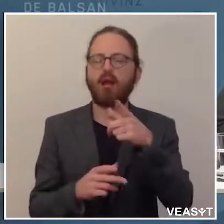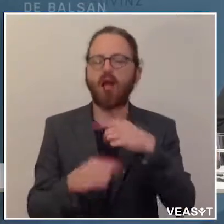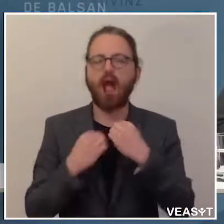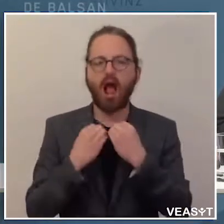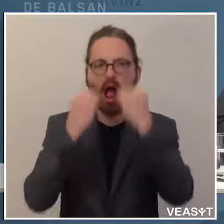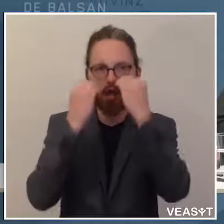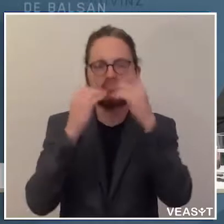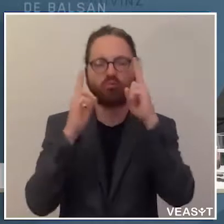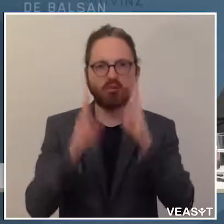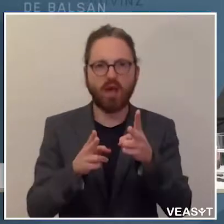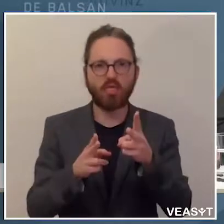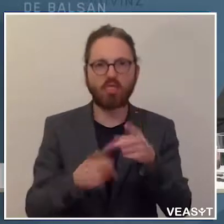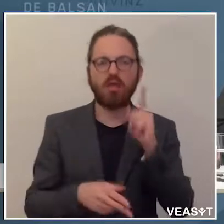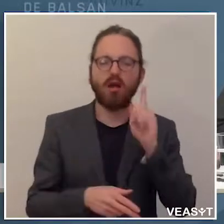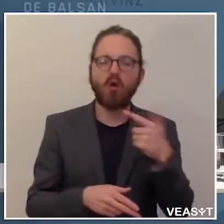milestone